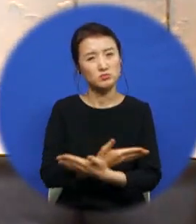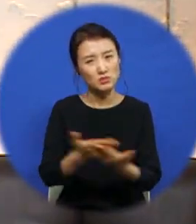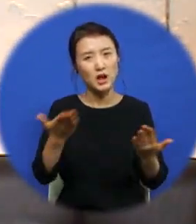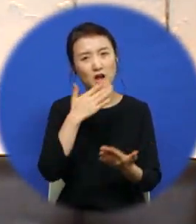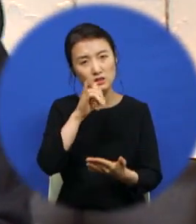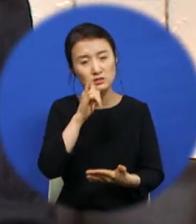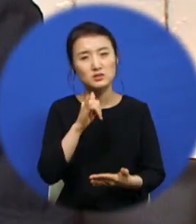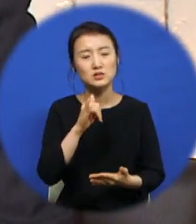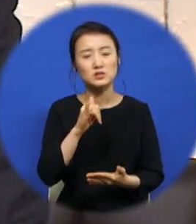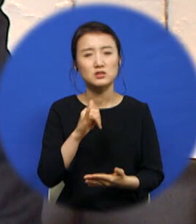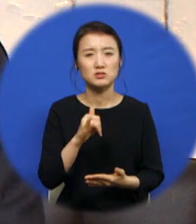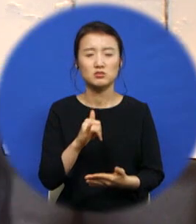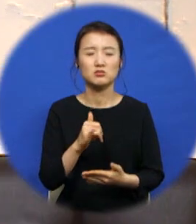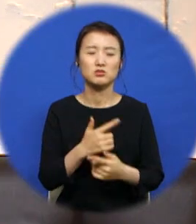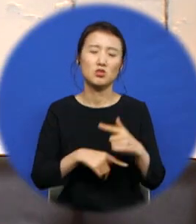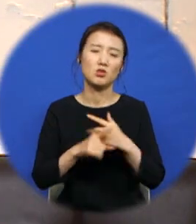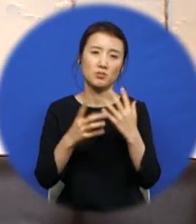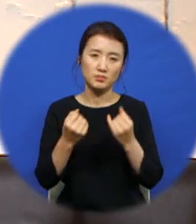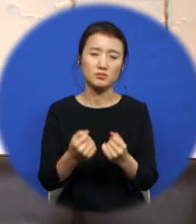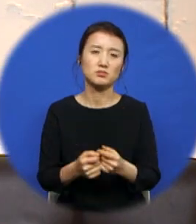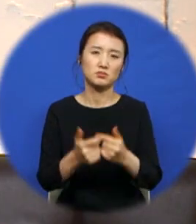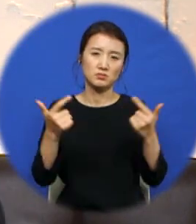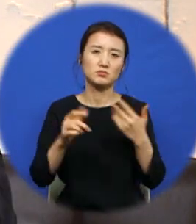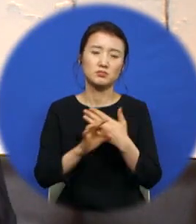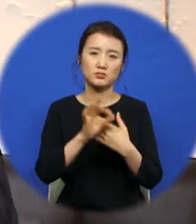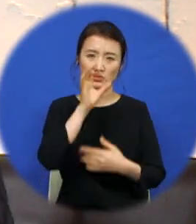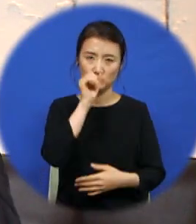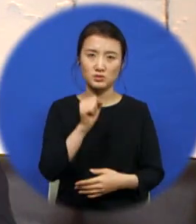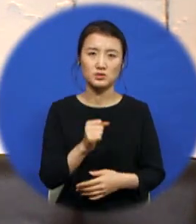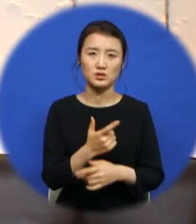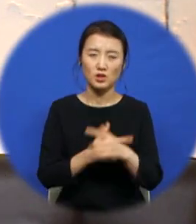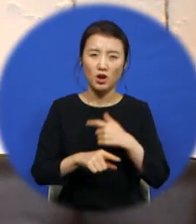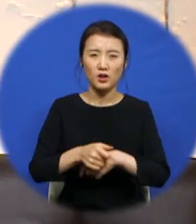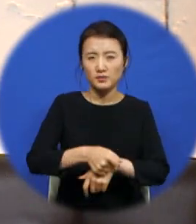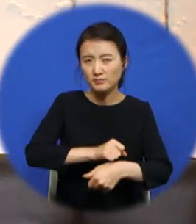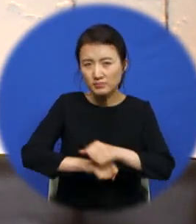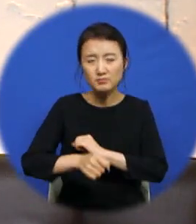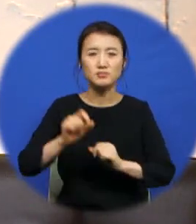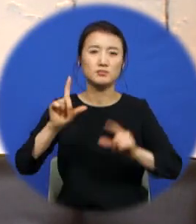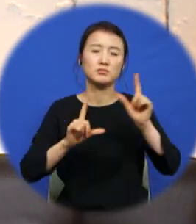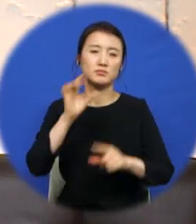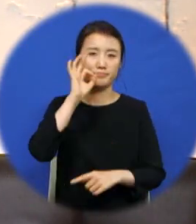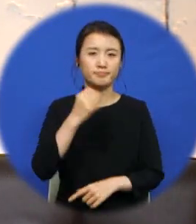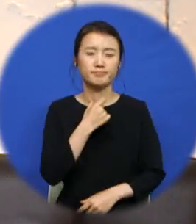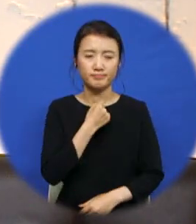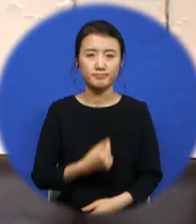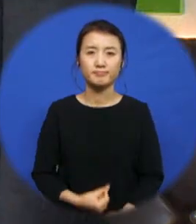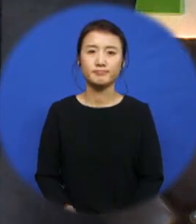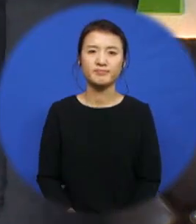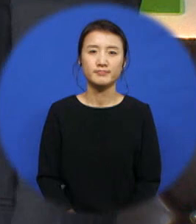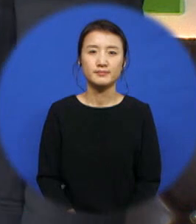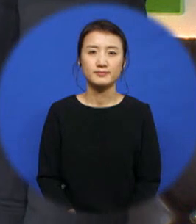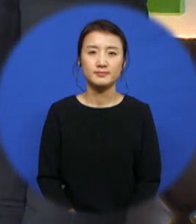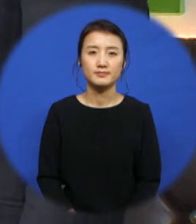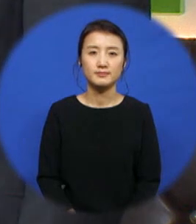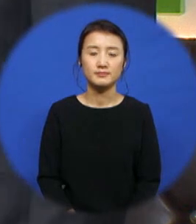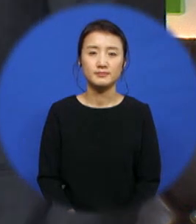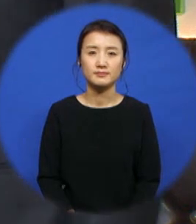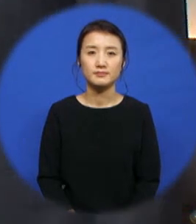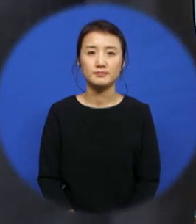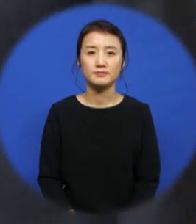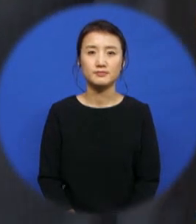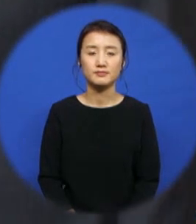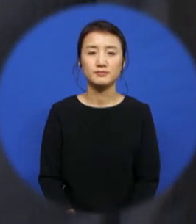그런 청년들이 좀 더 많이 나오는 예 역동 지인 그 한국이 좀 되었으면 좋겠습니다 여러분 그 다음에